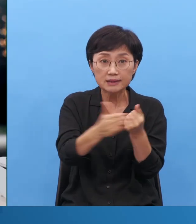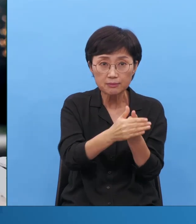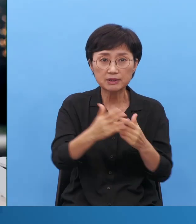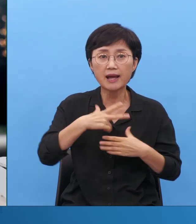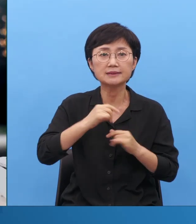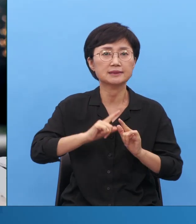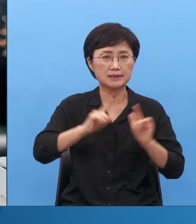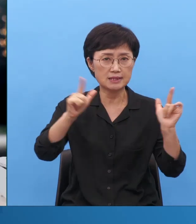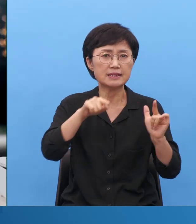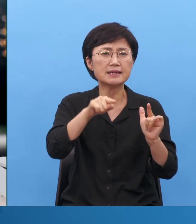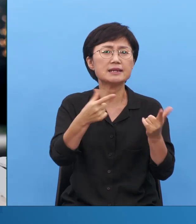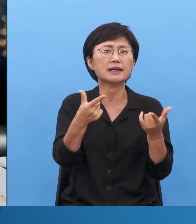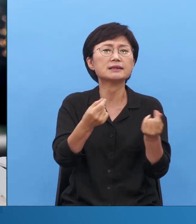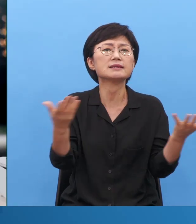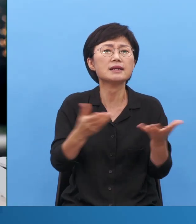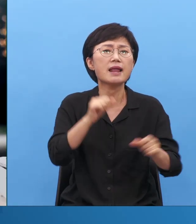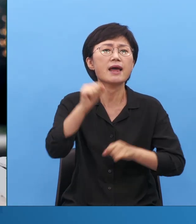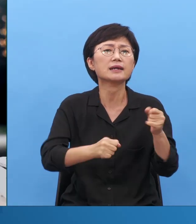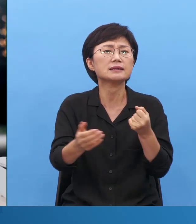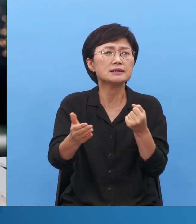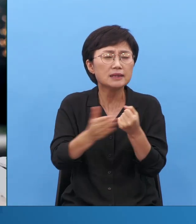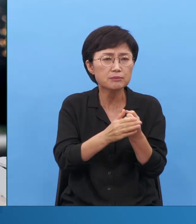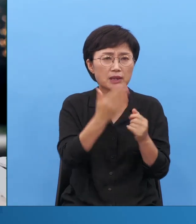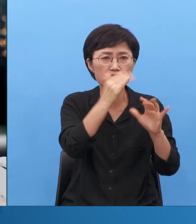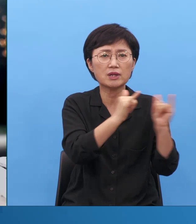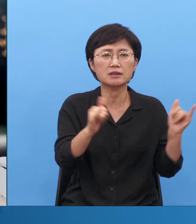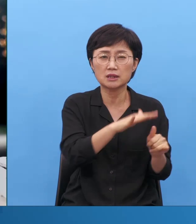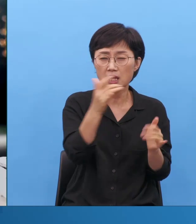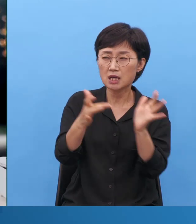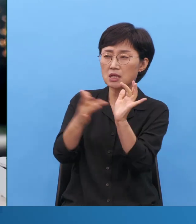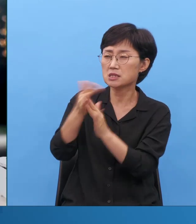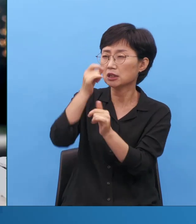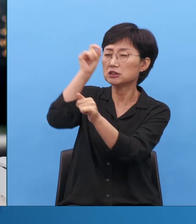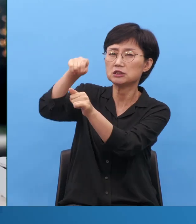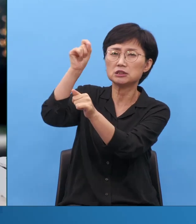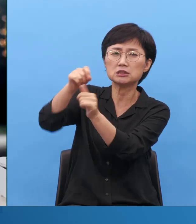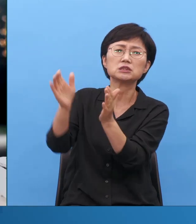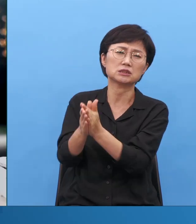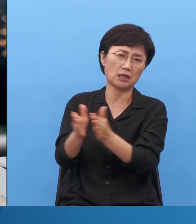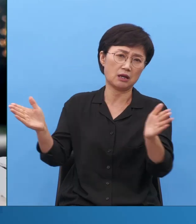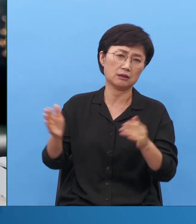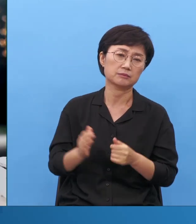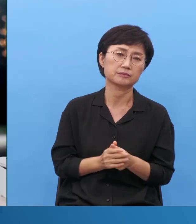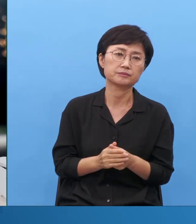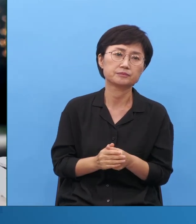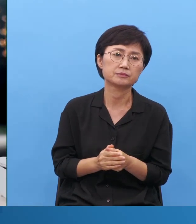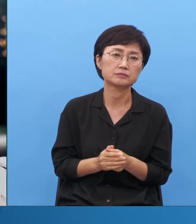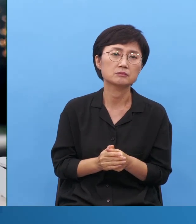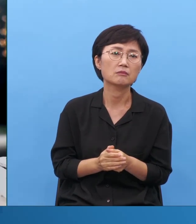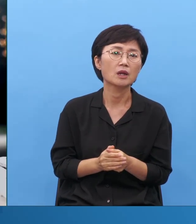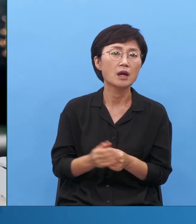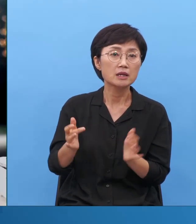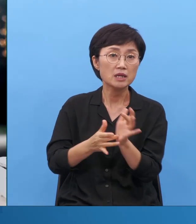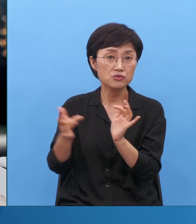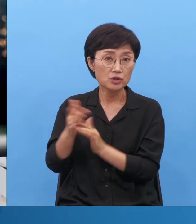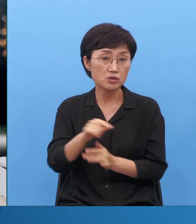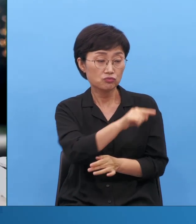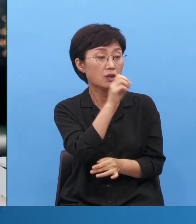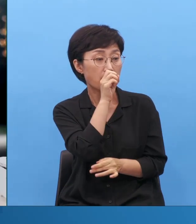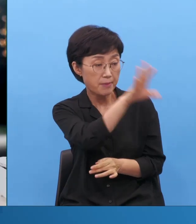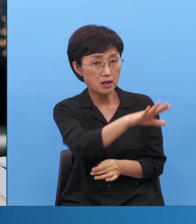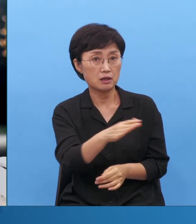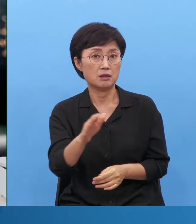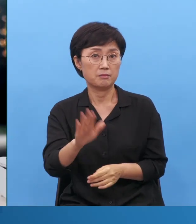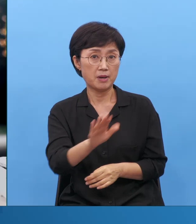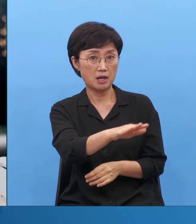안식일에 이러한 일을 행하신다 하여 유대인들이 예수를 박해하게 된지라. 예수께서